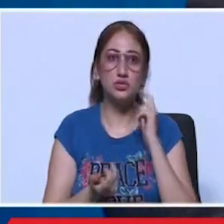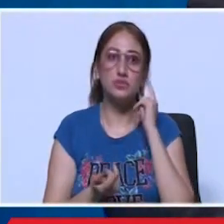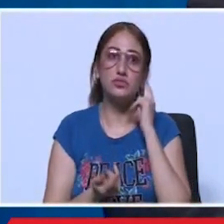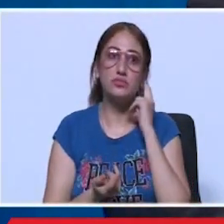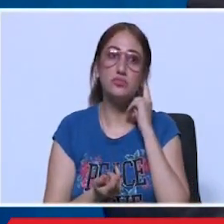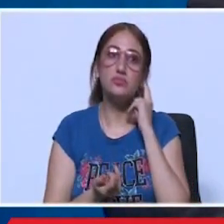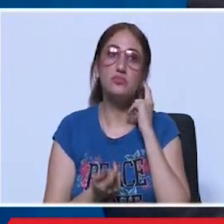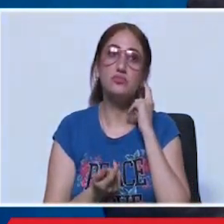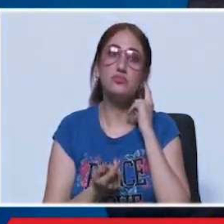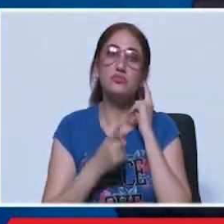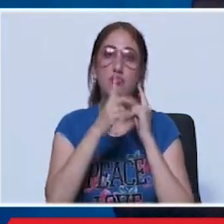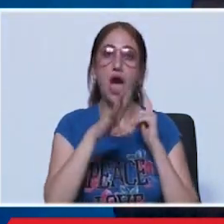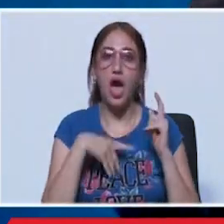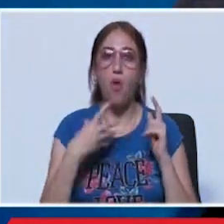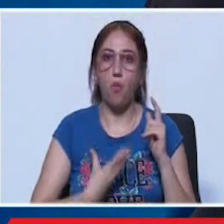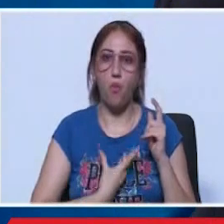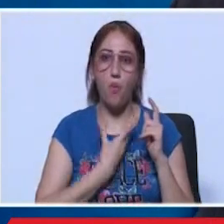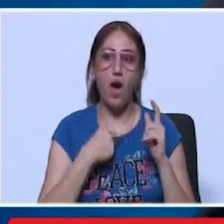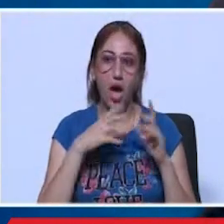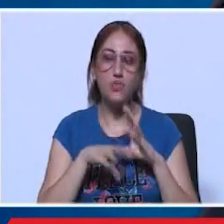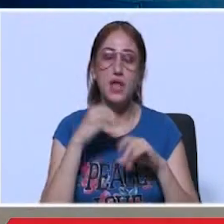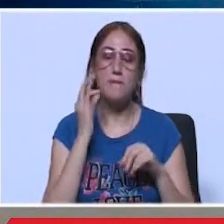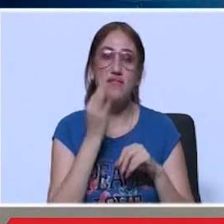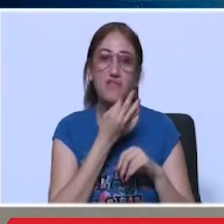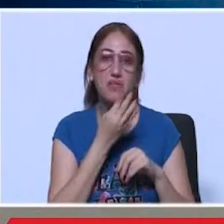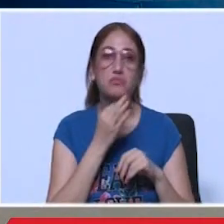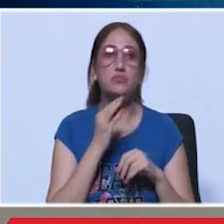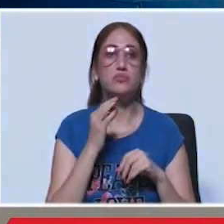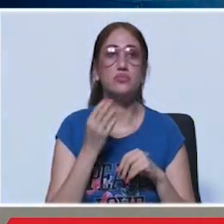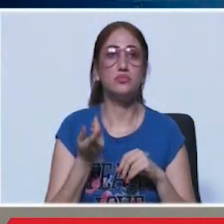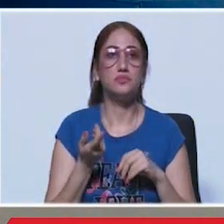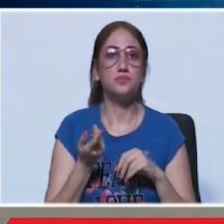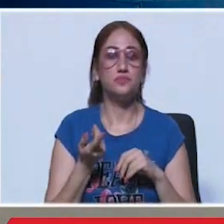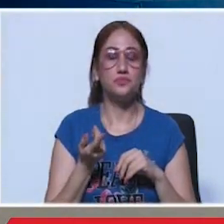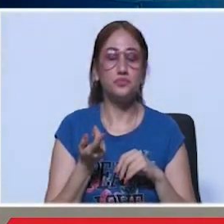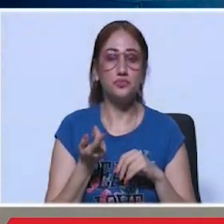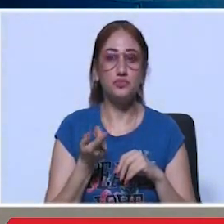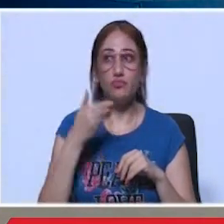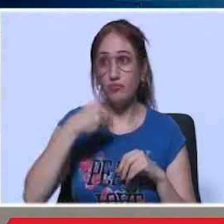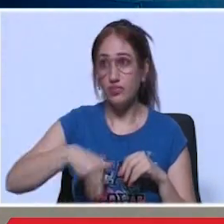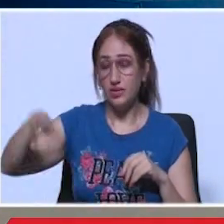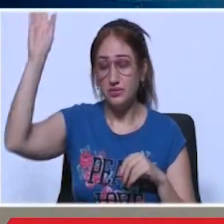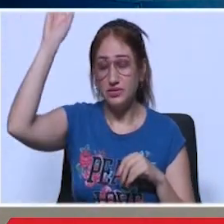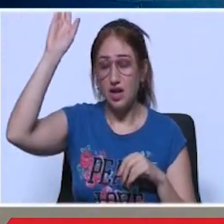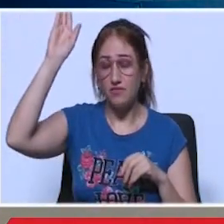ده استفزني جدا وخليت البطل اللي بيروح هناك